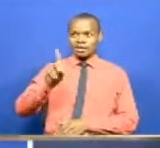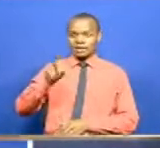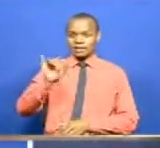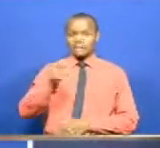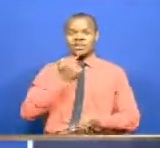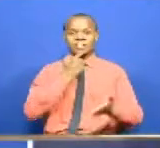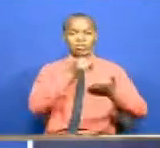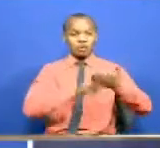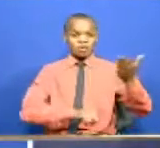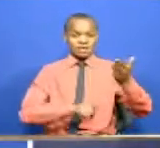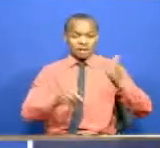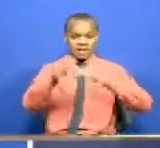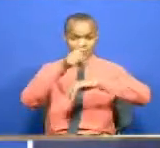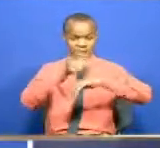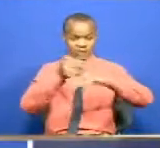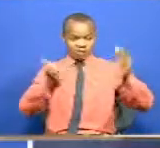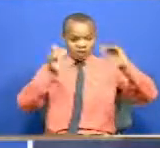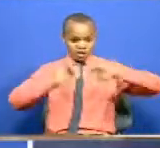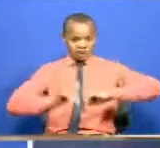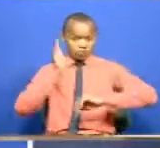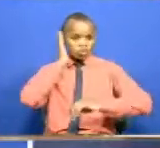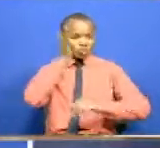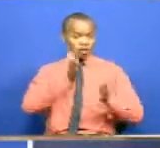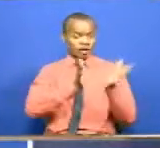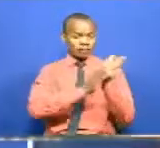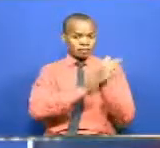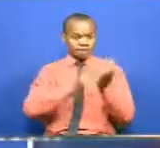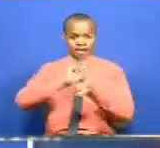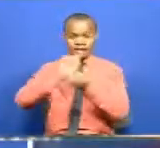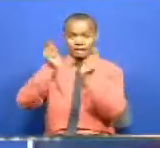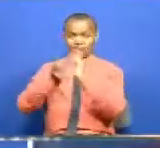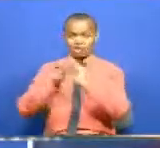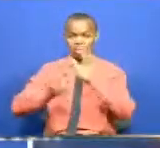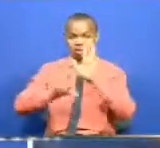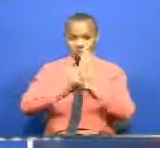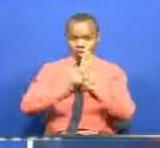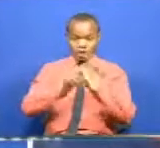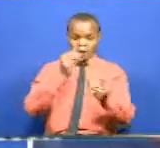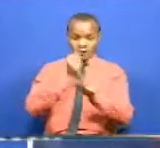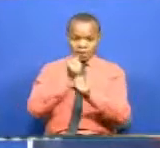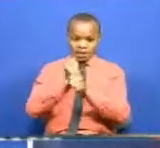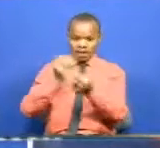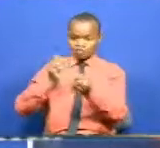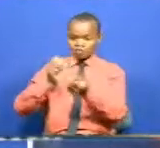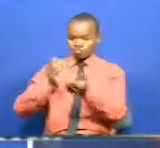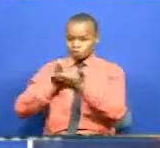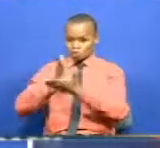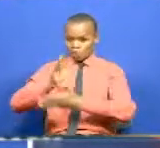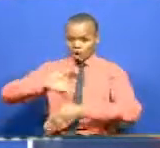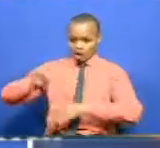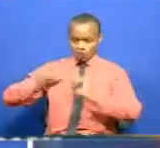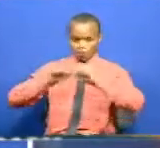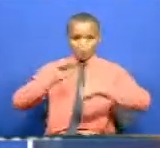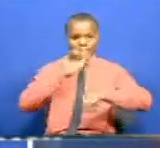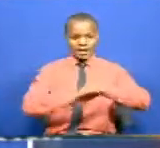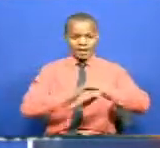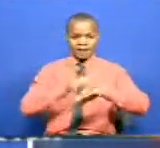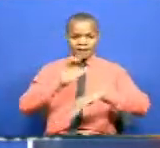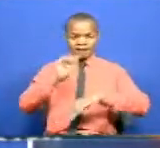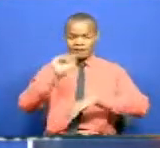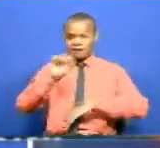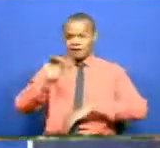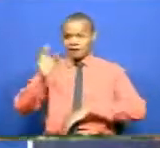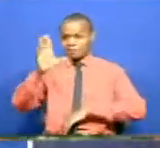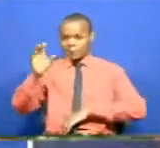la kitaifa walitapendekeza kufanyiwa marekebisho kwa sheria hiyo ili kuwezesha kaunti kupata nusu ya fedha kwenye bajeti ya